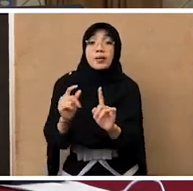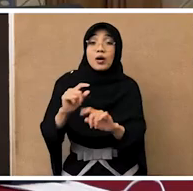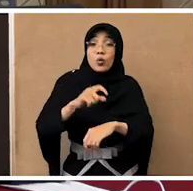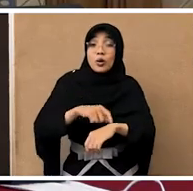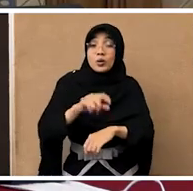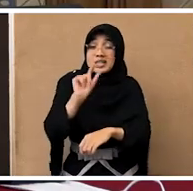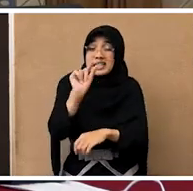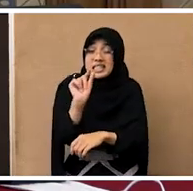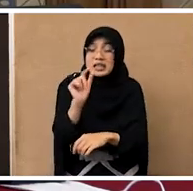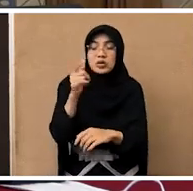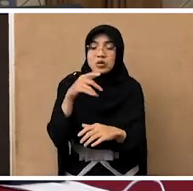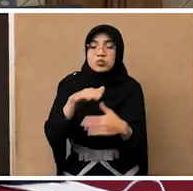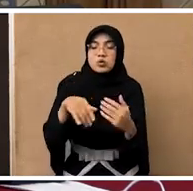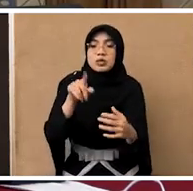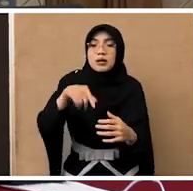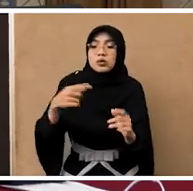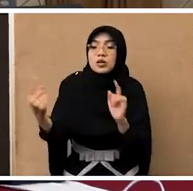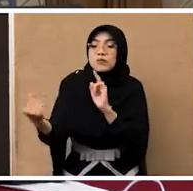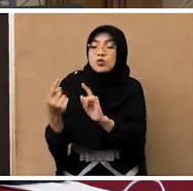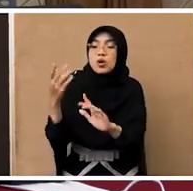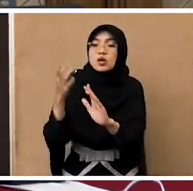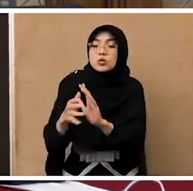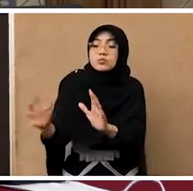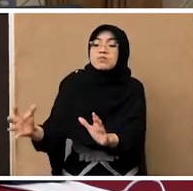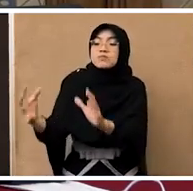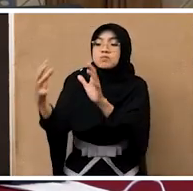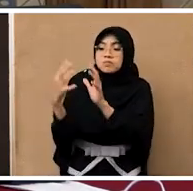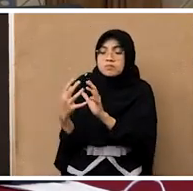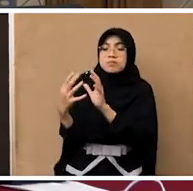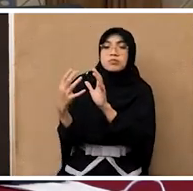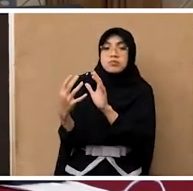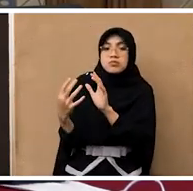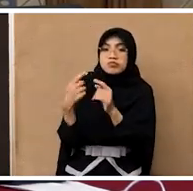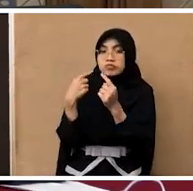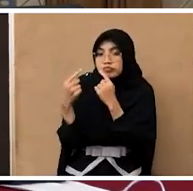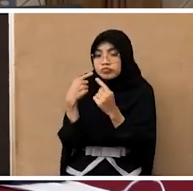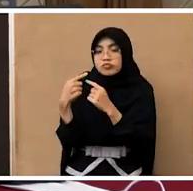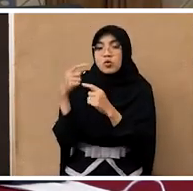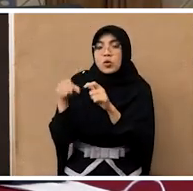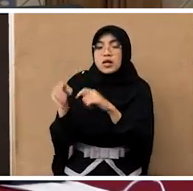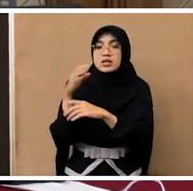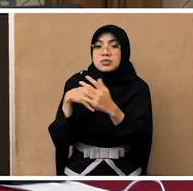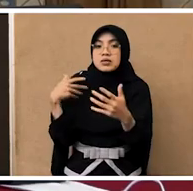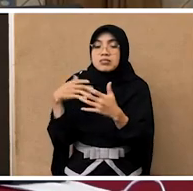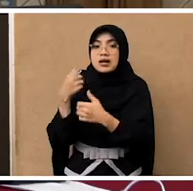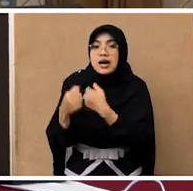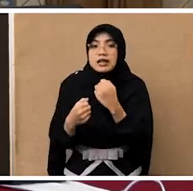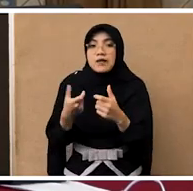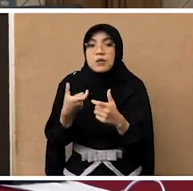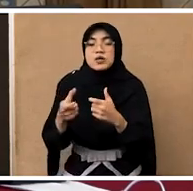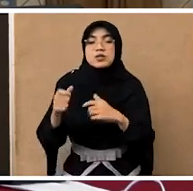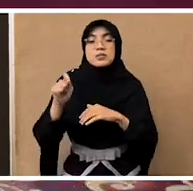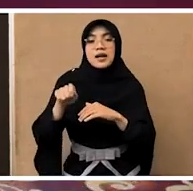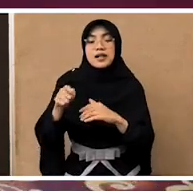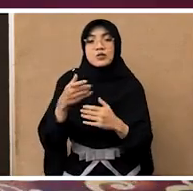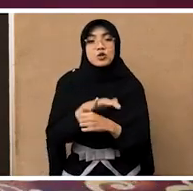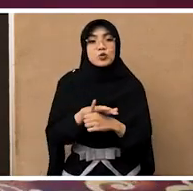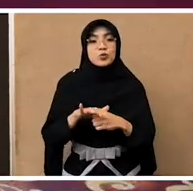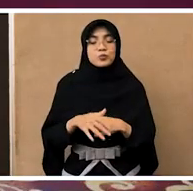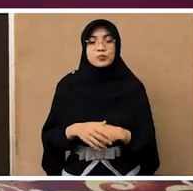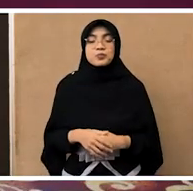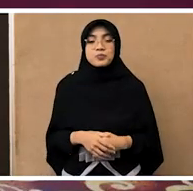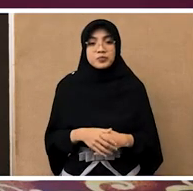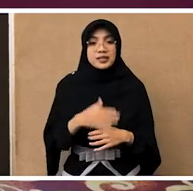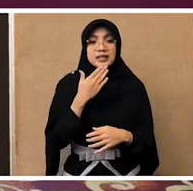waktu sedikit waktu itulah yang digunakan untuk bertemu dengan teman-teman penyansa objektif terutama yang aktif selama ini diproses peradilan mungkin terus ya